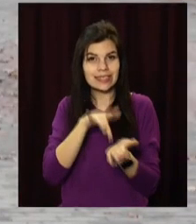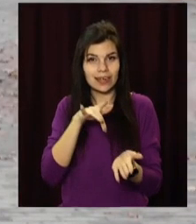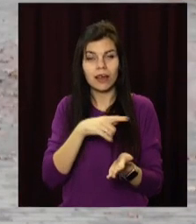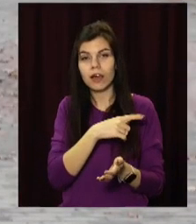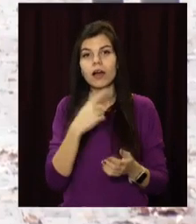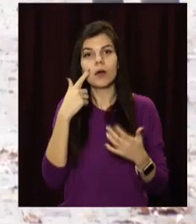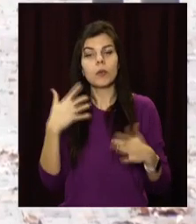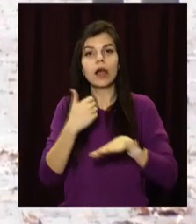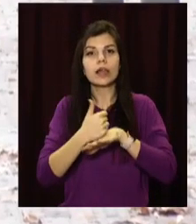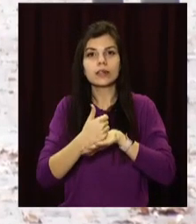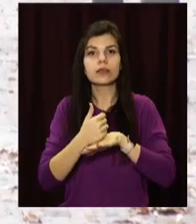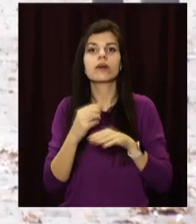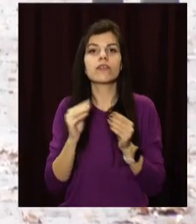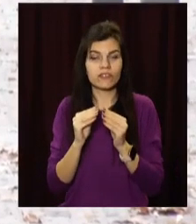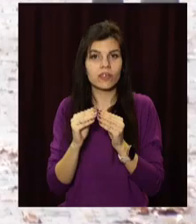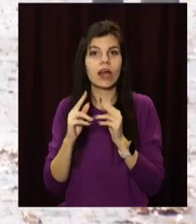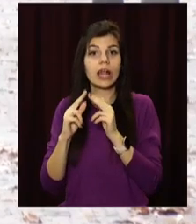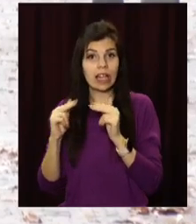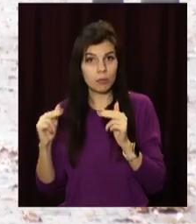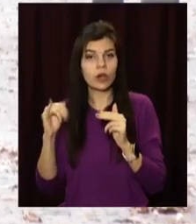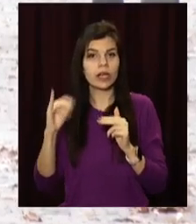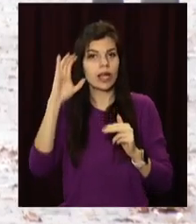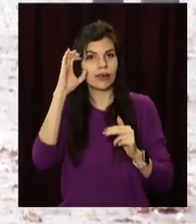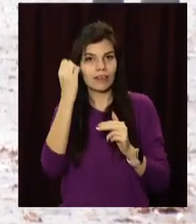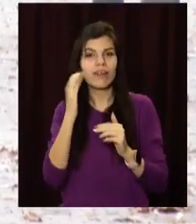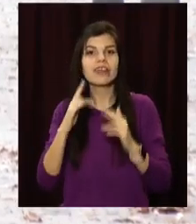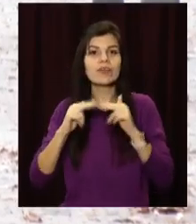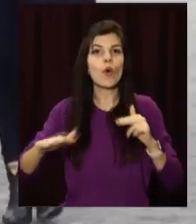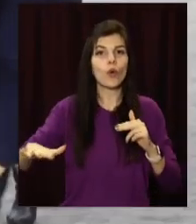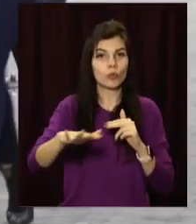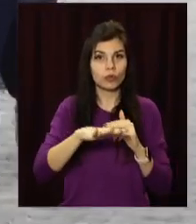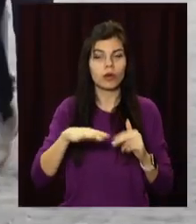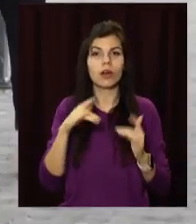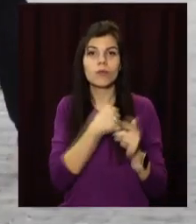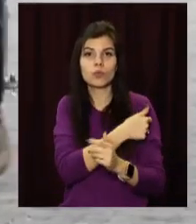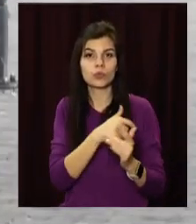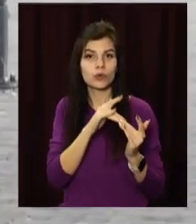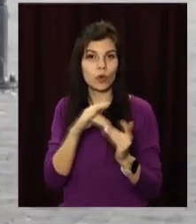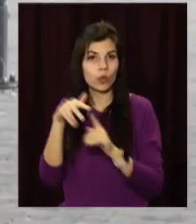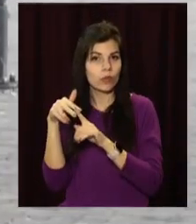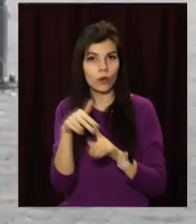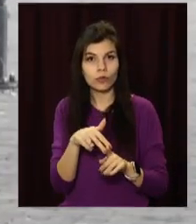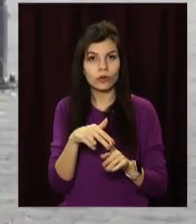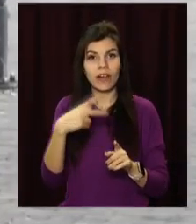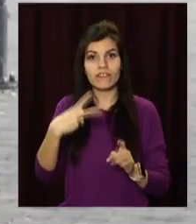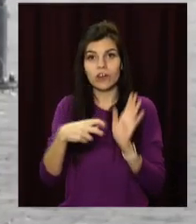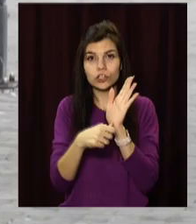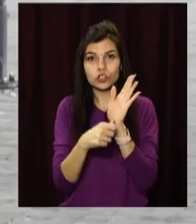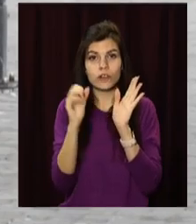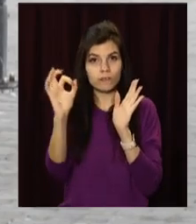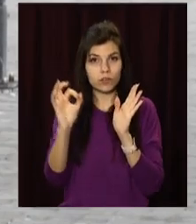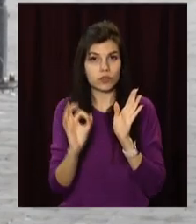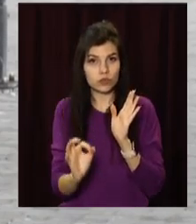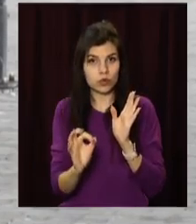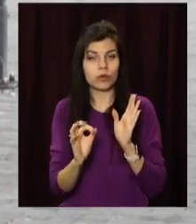За добу зареєстрували 296 випадків недуги, кажуть в обласному лабораторному центрі. Лідерами за кількістю нових